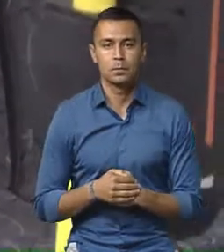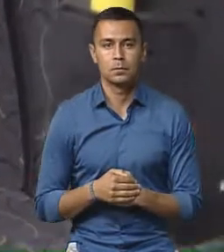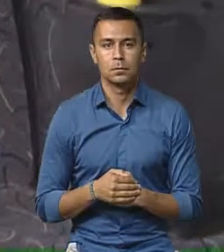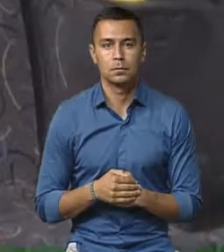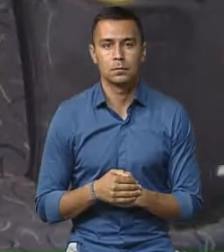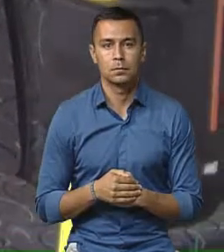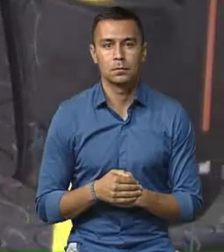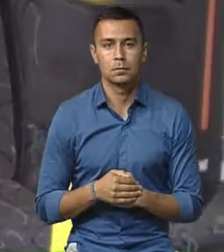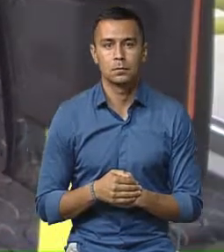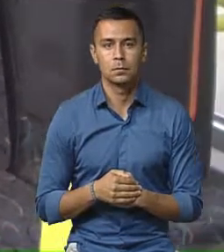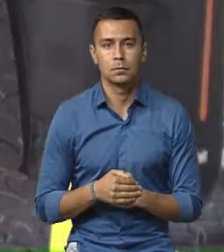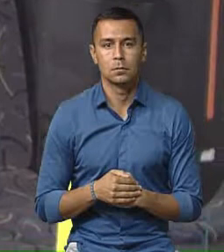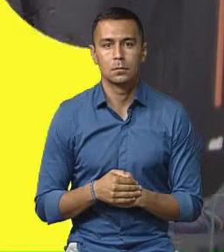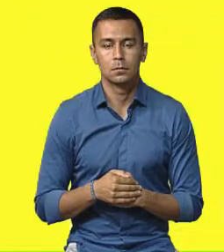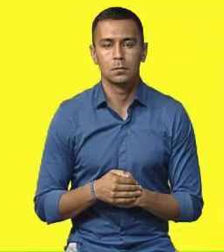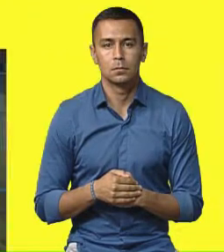Суспільному. Хмельницький.